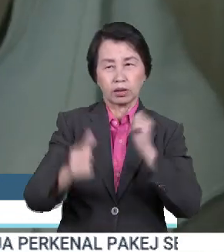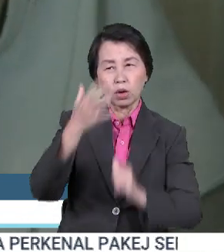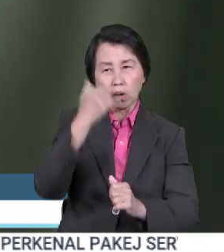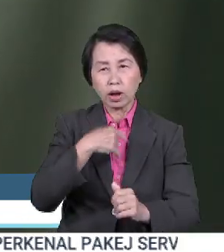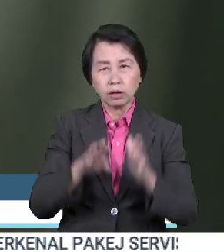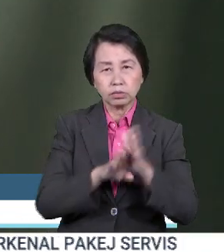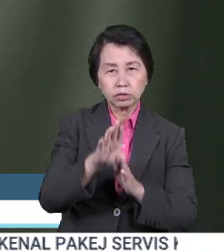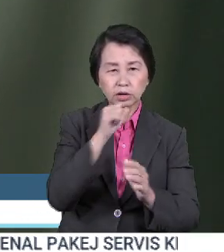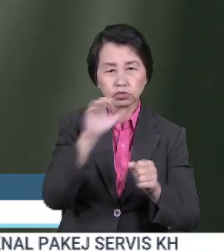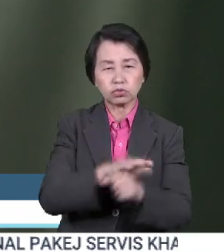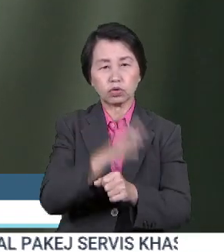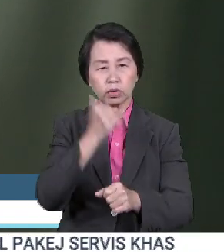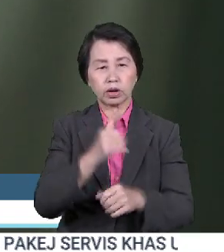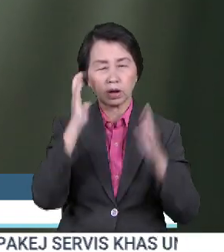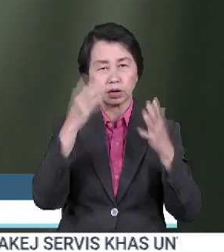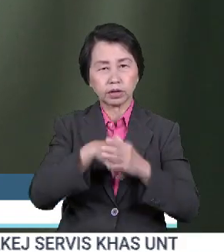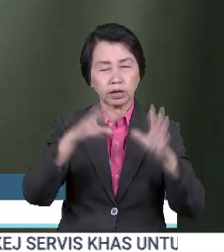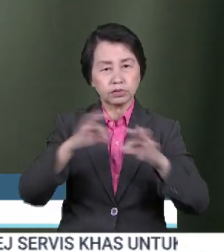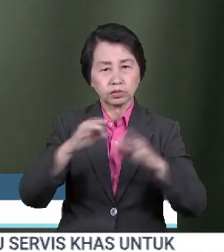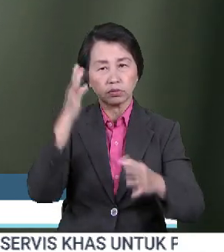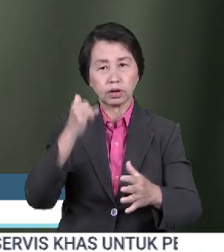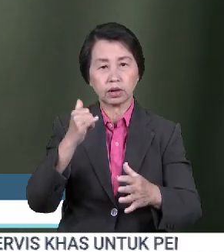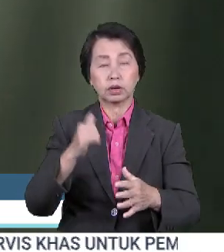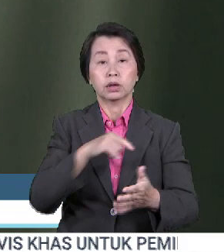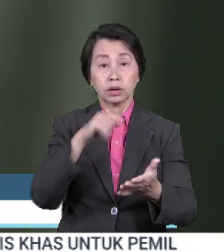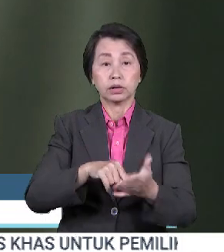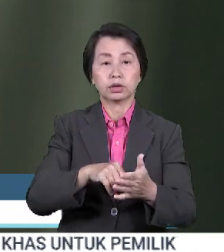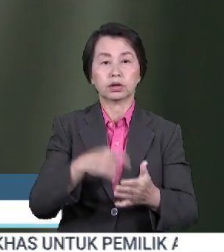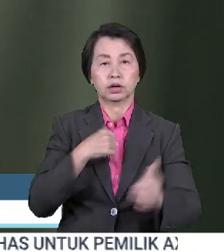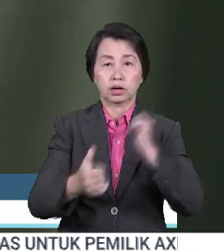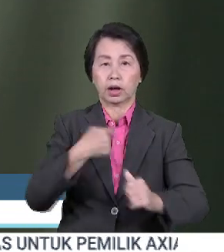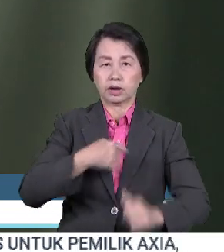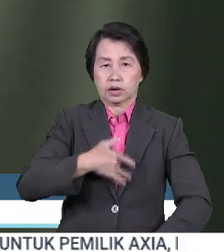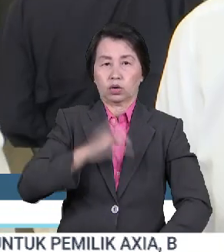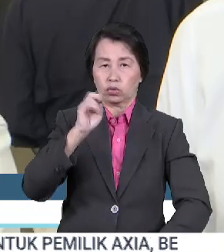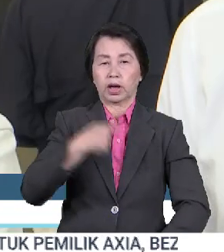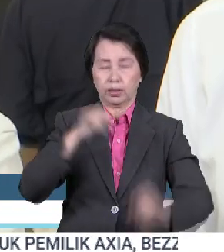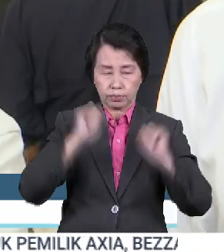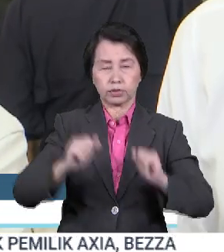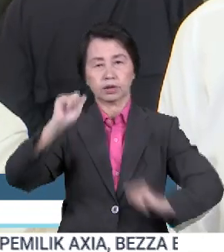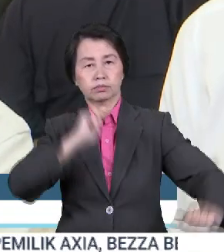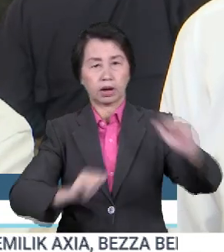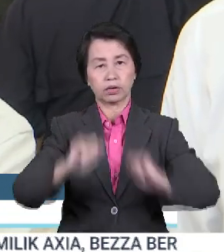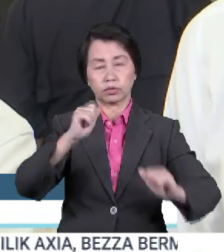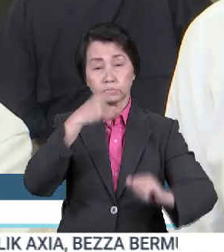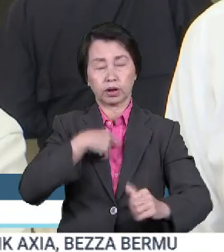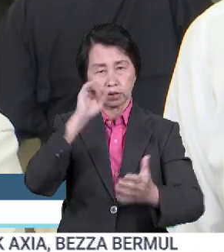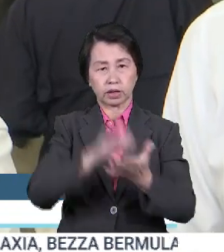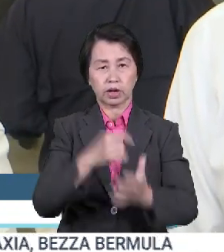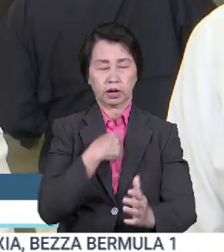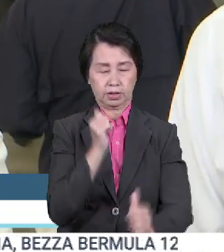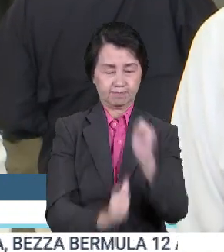character development dia tak cukup, tahu-tahu dah macam ni, tahu-tahu dah macam ni kan. So ini antara naskah yang saya rasa okey, saya boleh buat sebab saya yakin watak